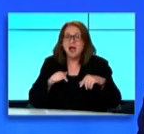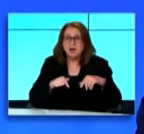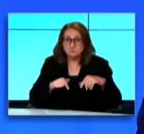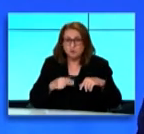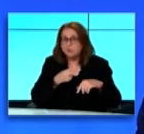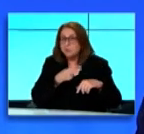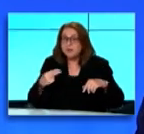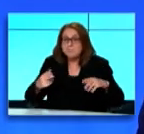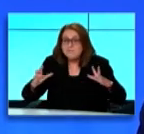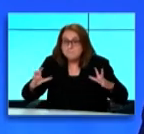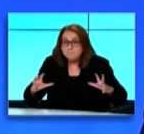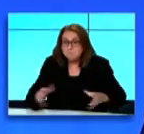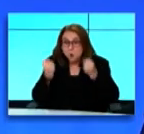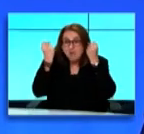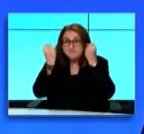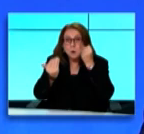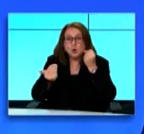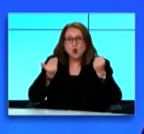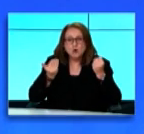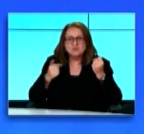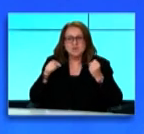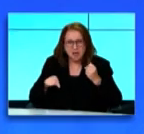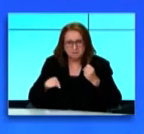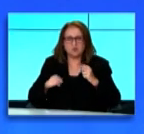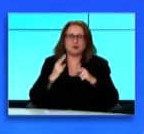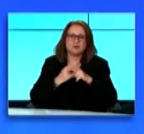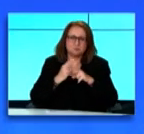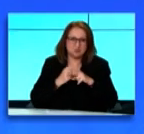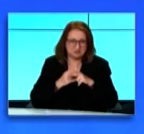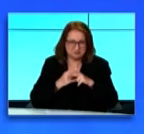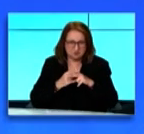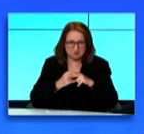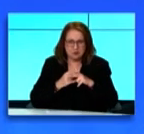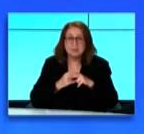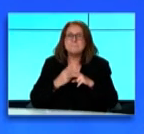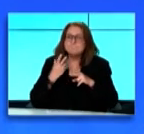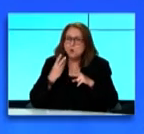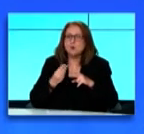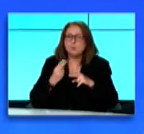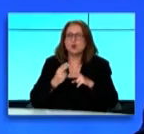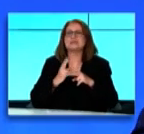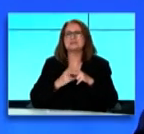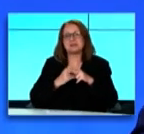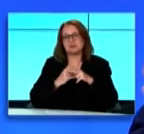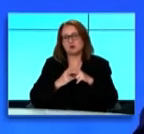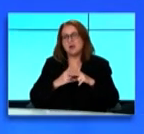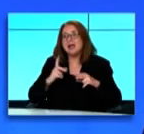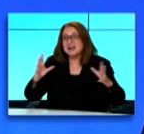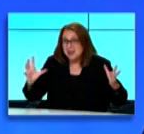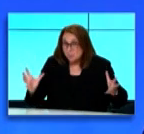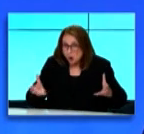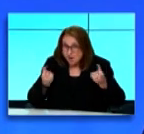της πρόληψης, η οποία πράγματι πρέπει να παίζει έναν πολύ σημαντικό ρόλο στη συνολική